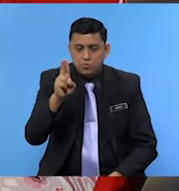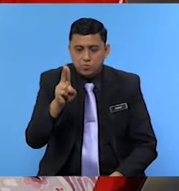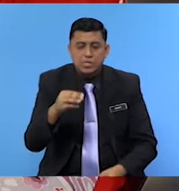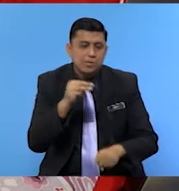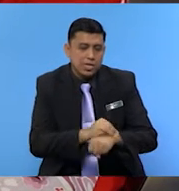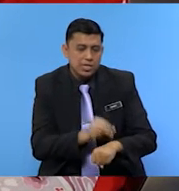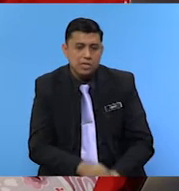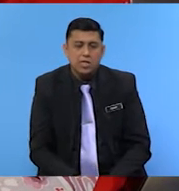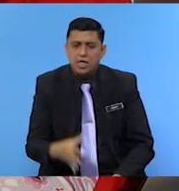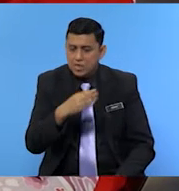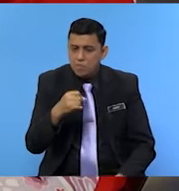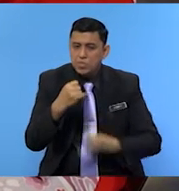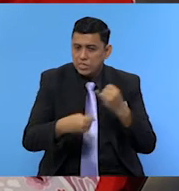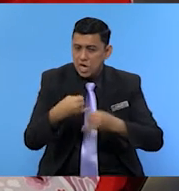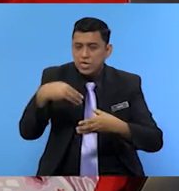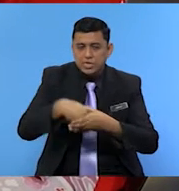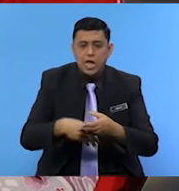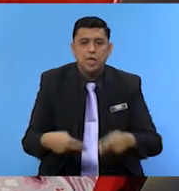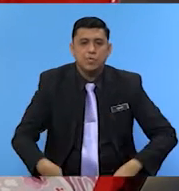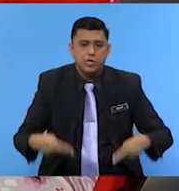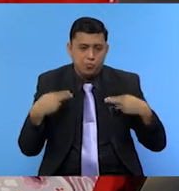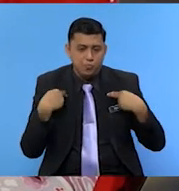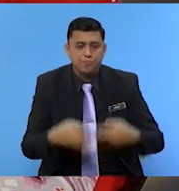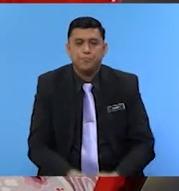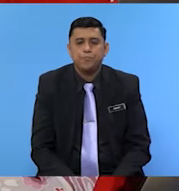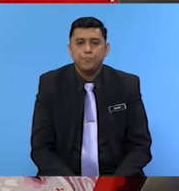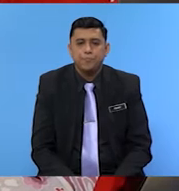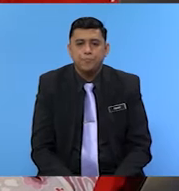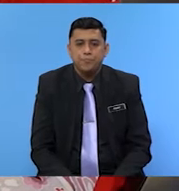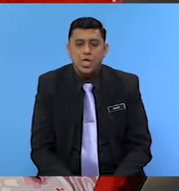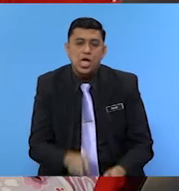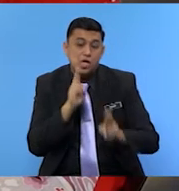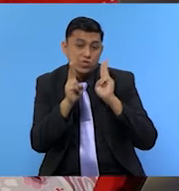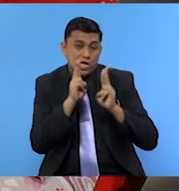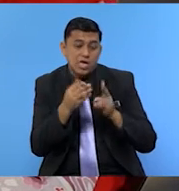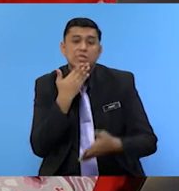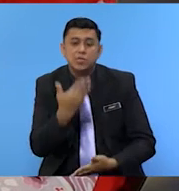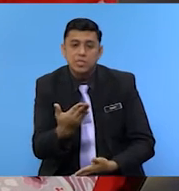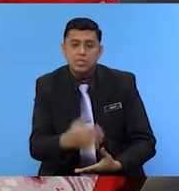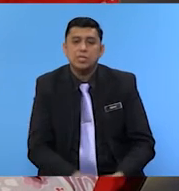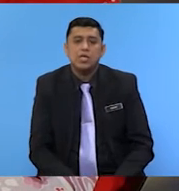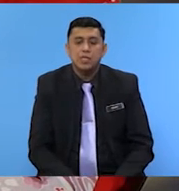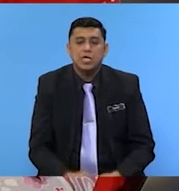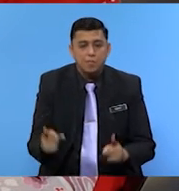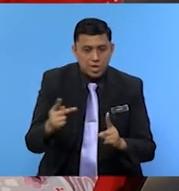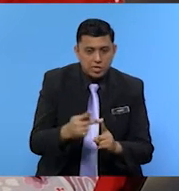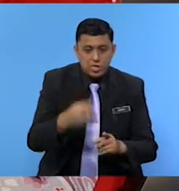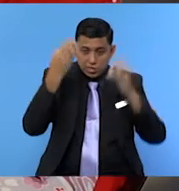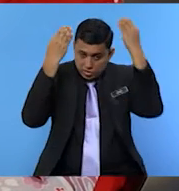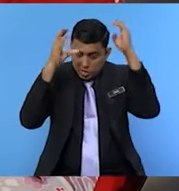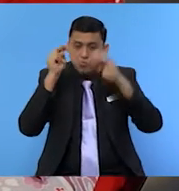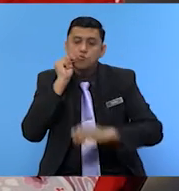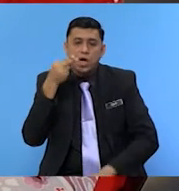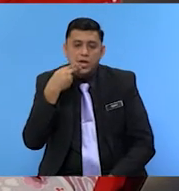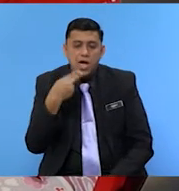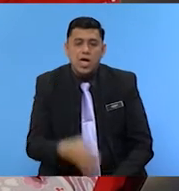anda semua berjaya dalam hidup, khususnya pelajaran kamu sendiri. Terima kasih. Baik, kami mengucapkan terima kasih kepada Cikgu Nurhana binti Muhammad Yun dari